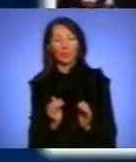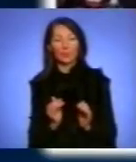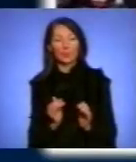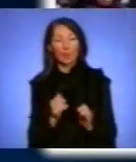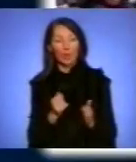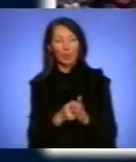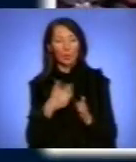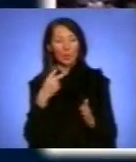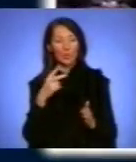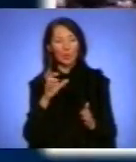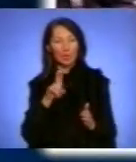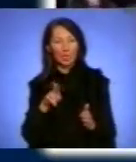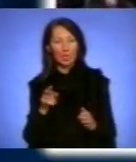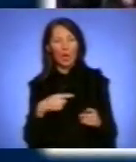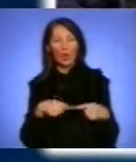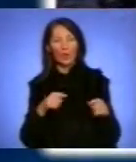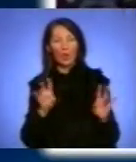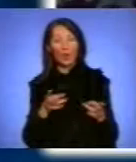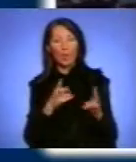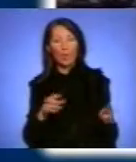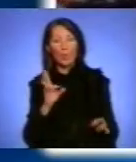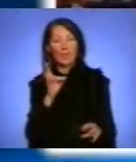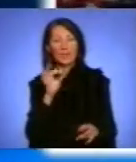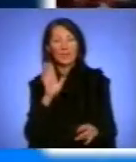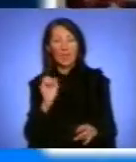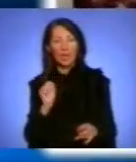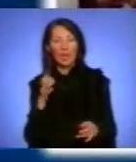До 20 січня футбольний клуб «Нива» на канікулах.